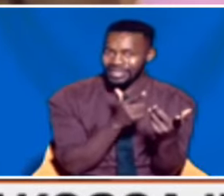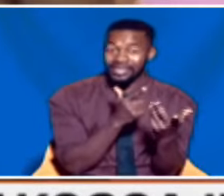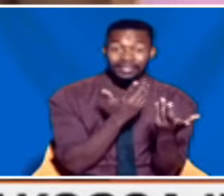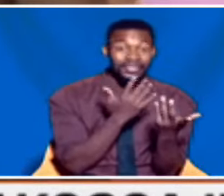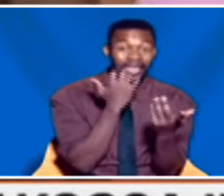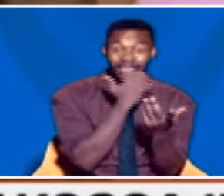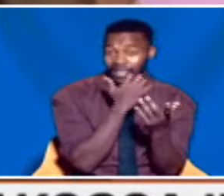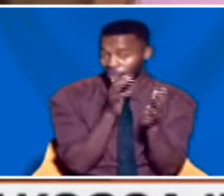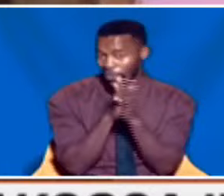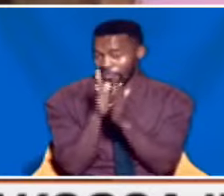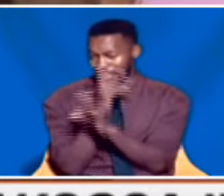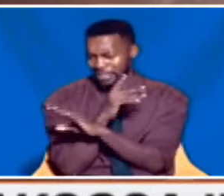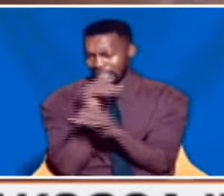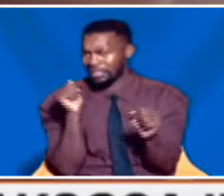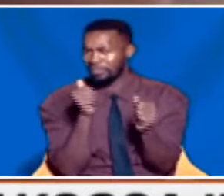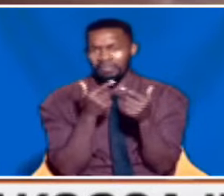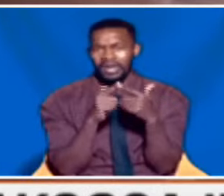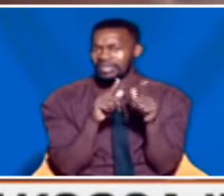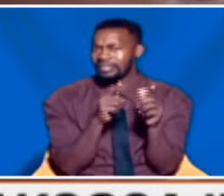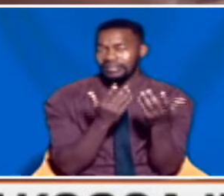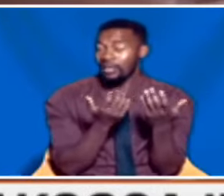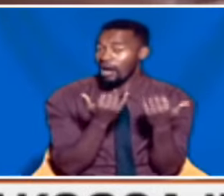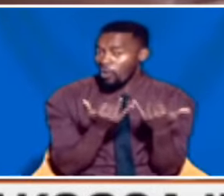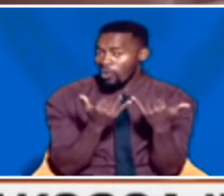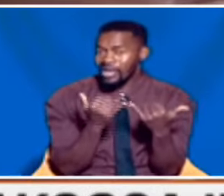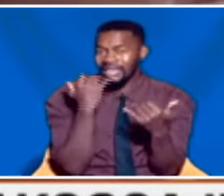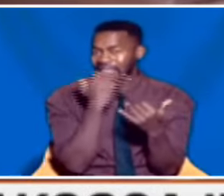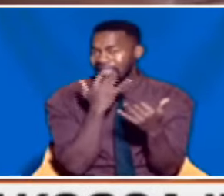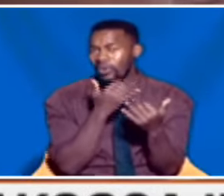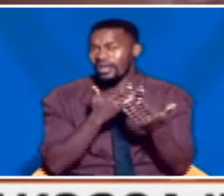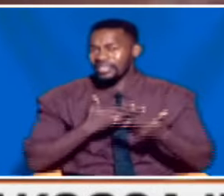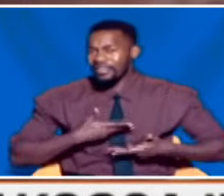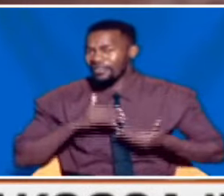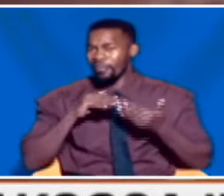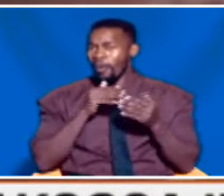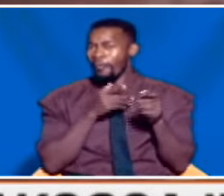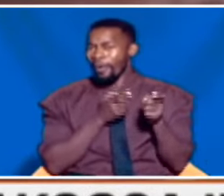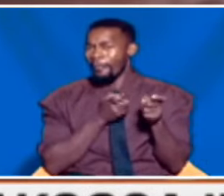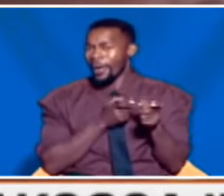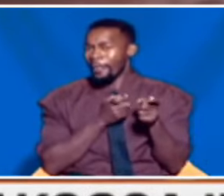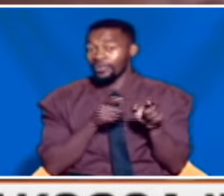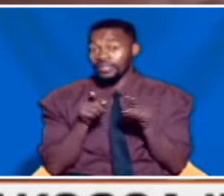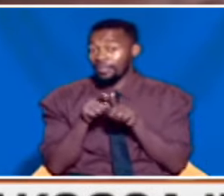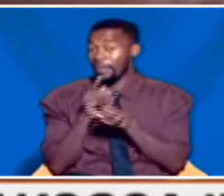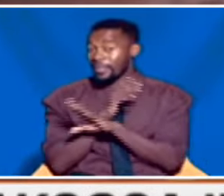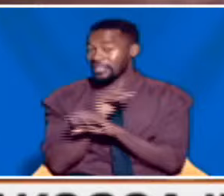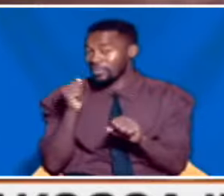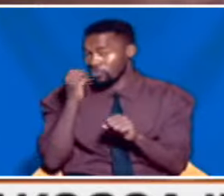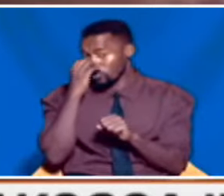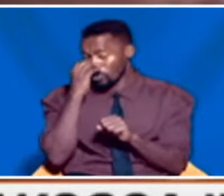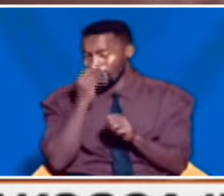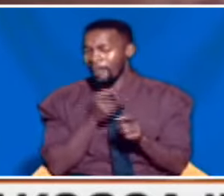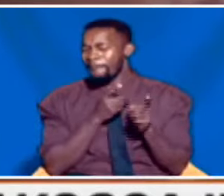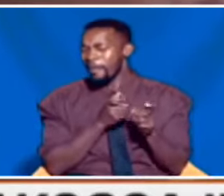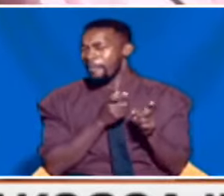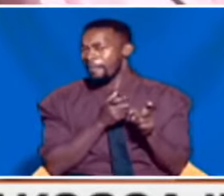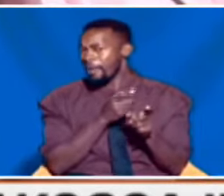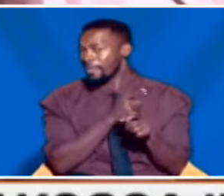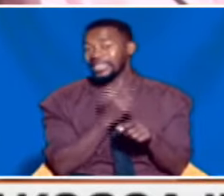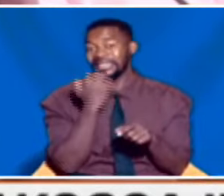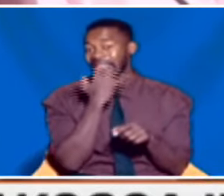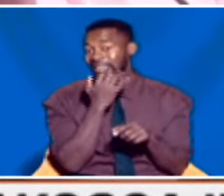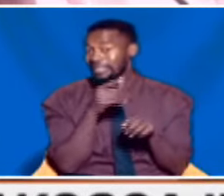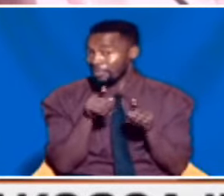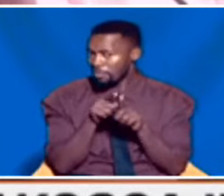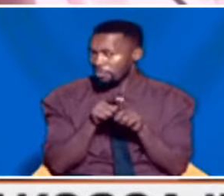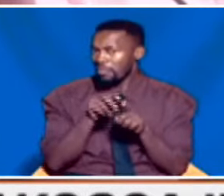upinzani mkubwa kutoka kwa baadhi ya viongozi serikalini, akiwemo rais William Ruto, kiongozi wa wengi kwa bunge la taifa Kimani